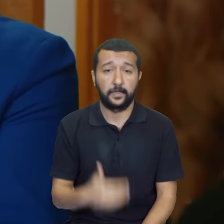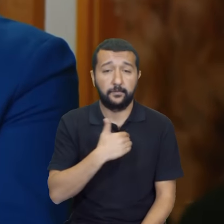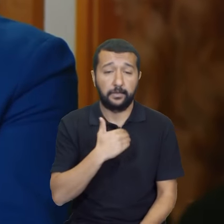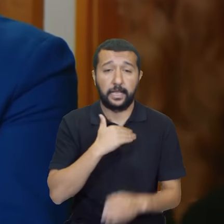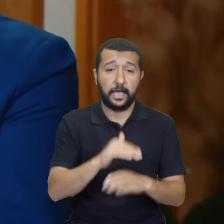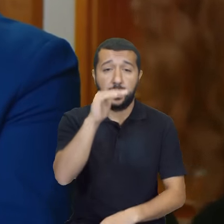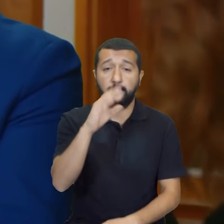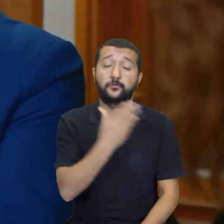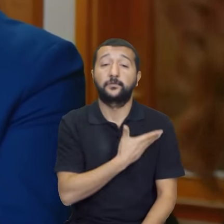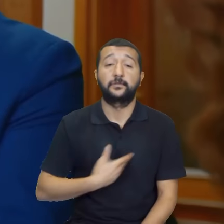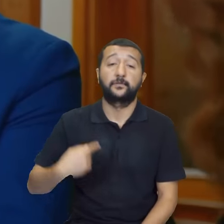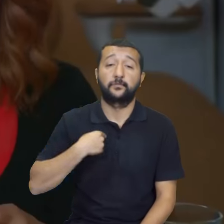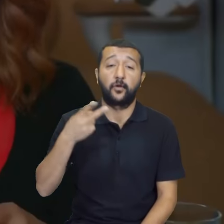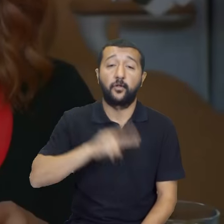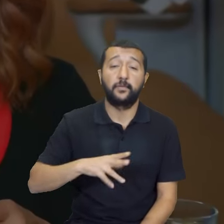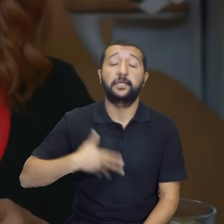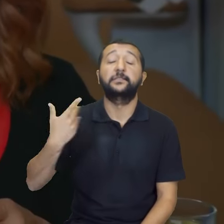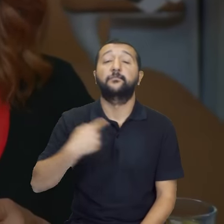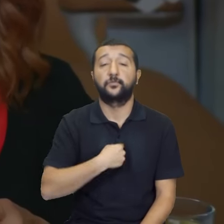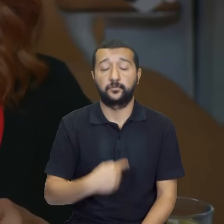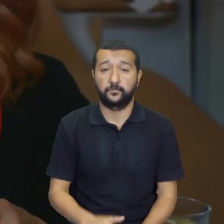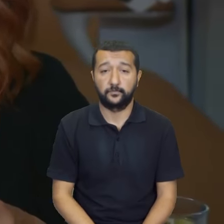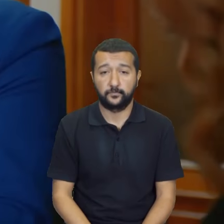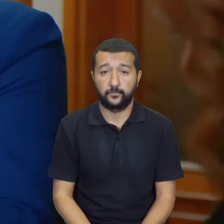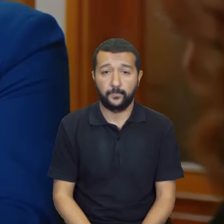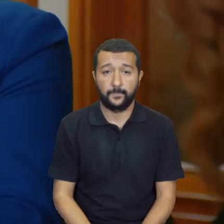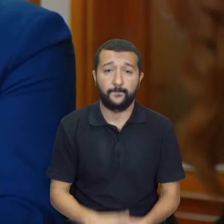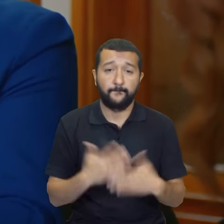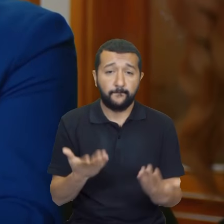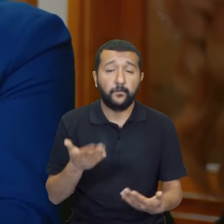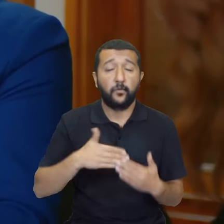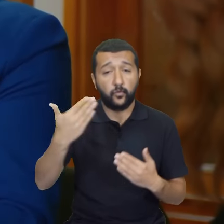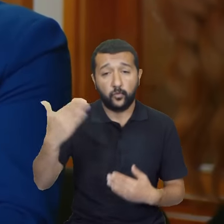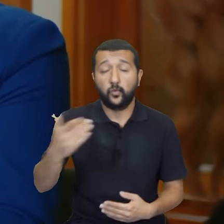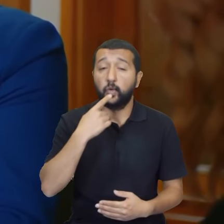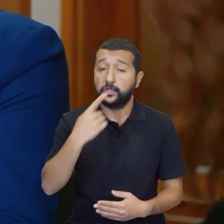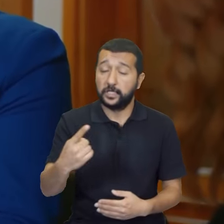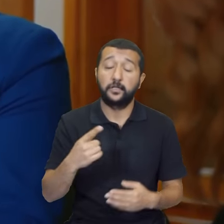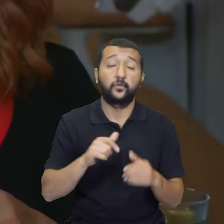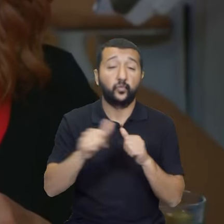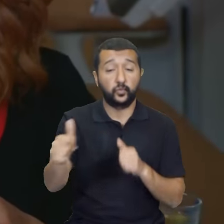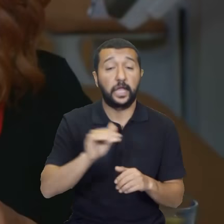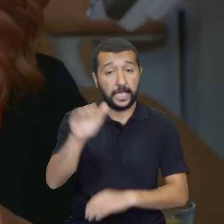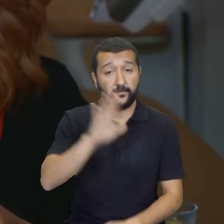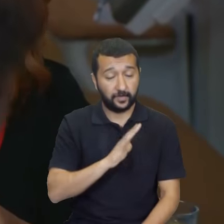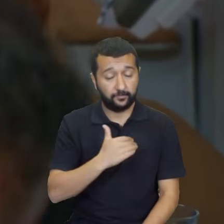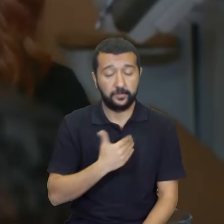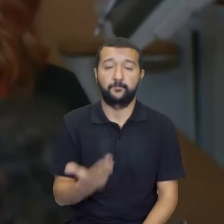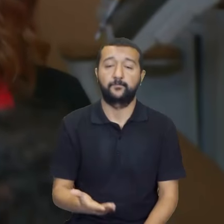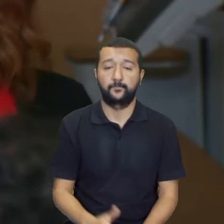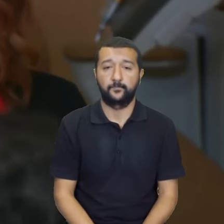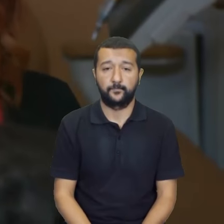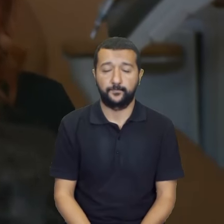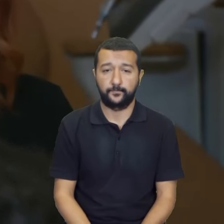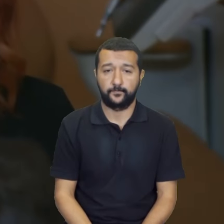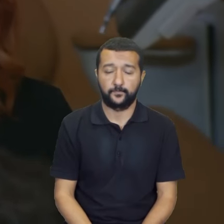Ben hayatı çok seviyorum, ölmek istemiyorum. Daha ölüm de uzun yıllar var benim.